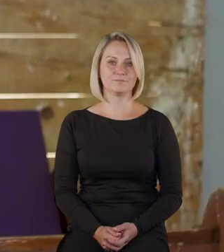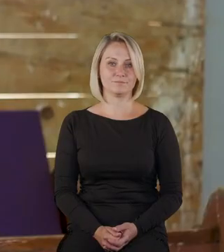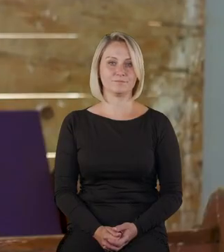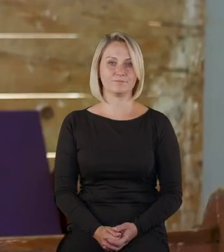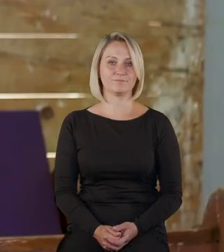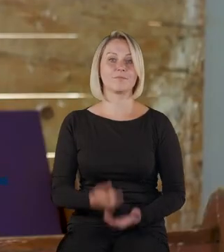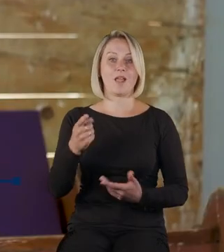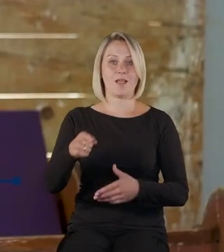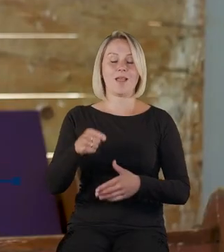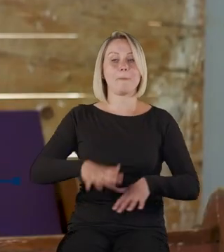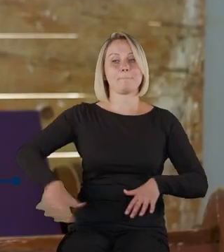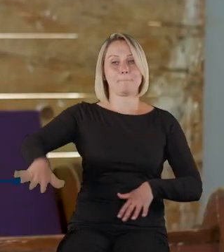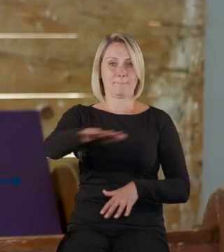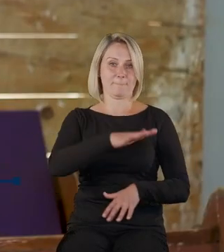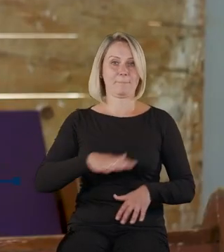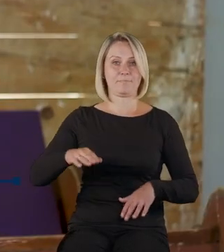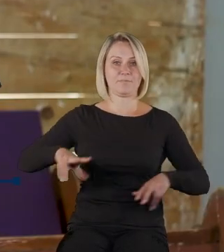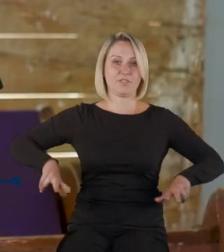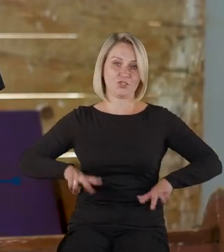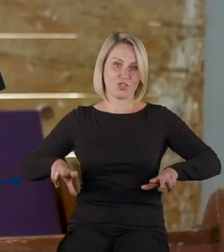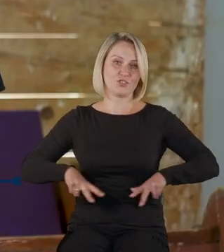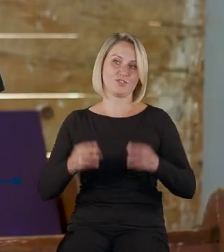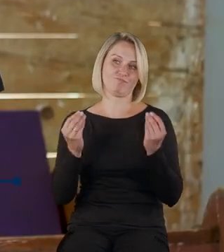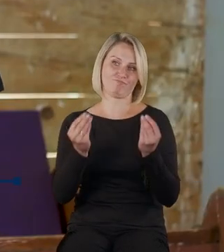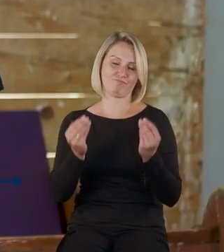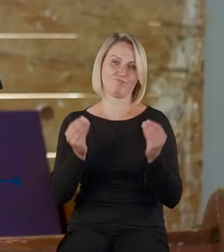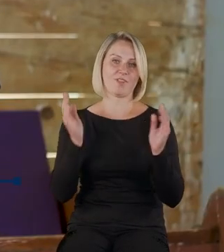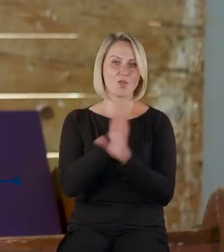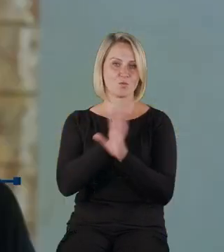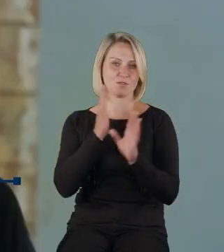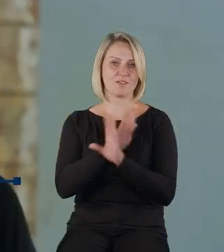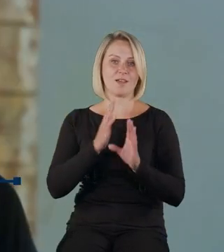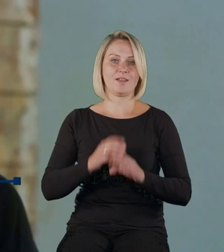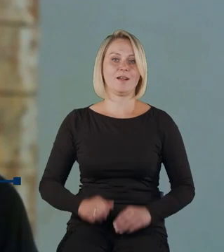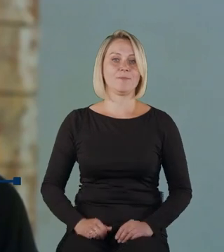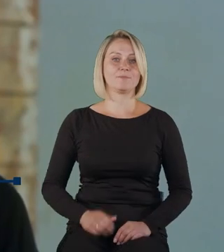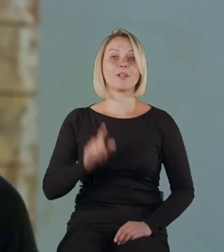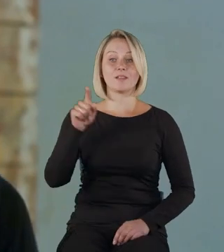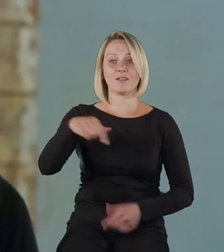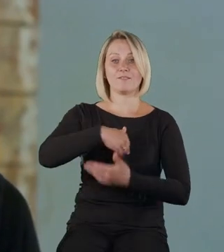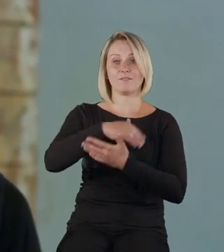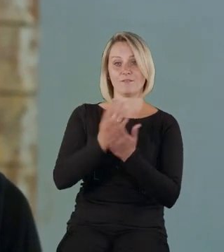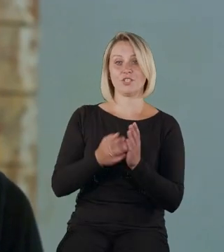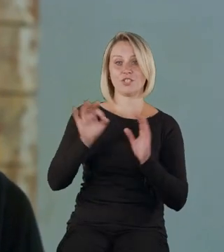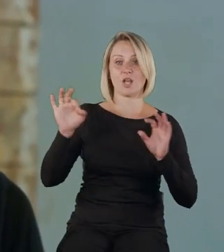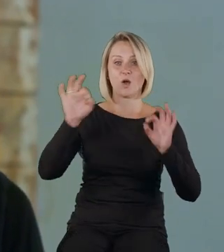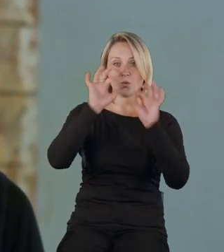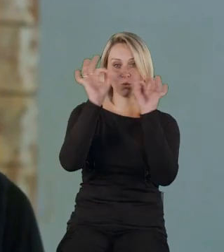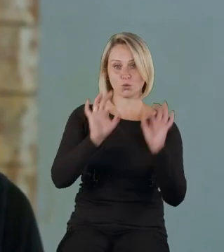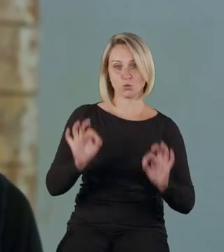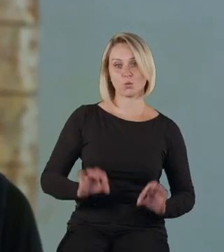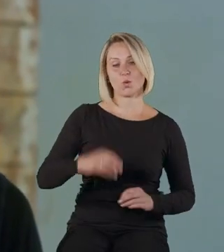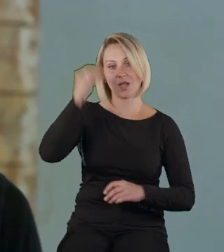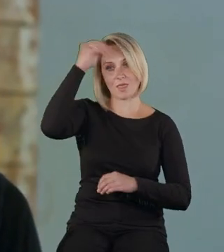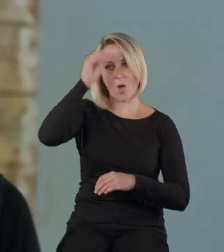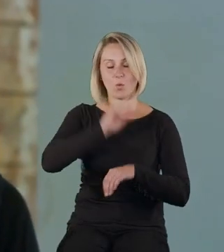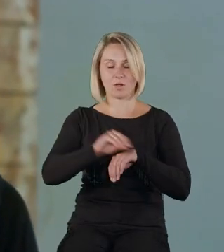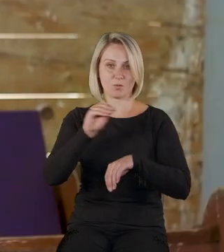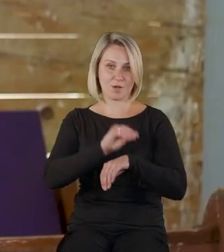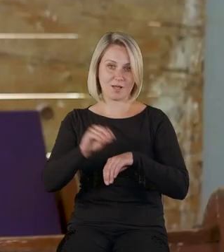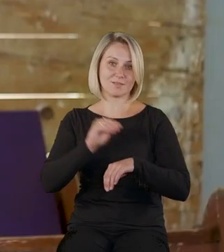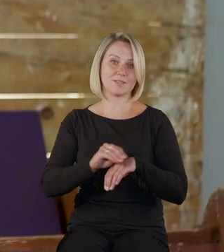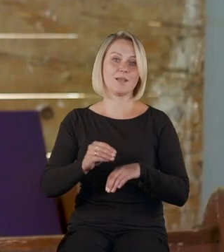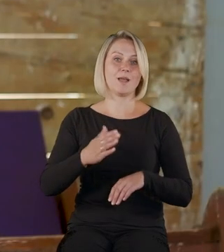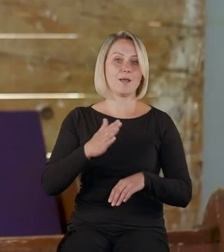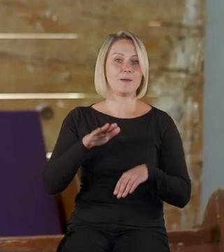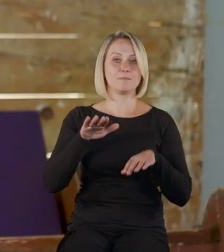Na kampusie w Cieszynie panuje wspaniała atmosfera. Na Wydziale Sztuk i Nauk Edukacji mamy